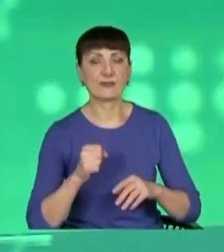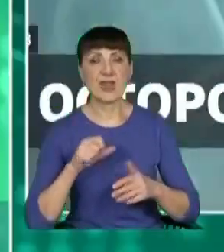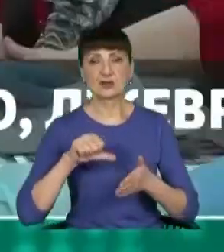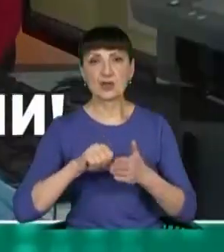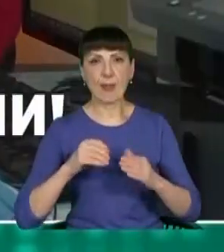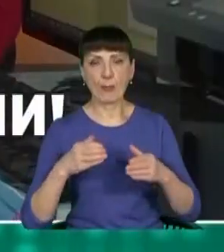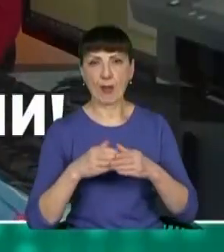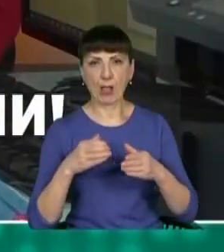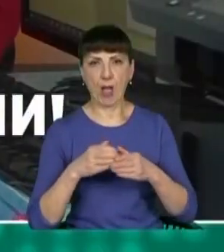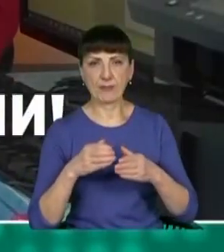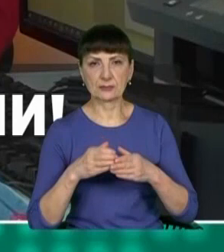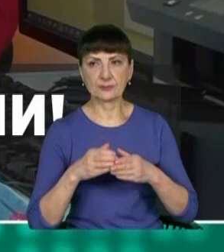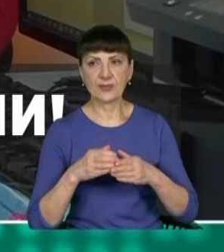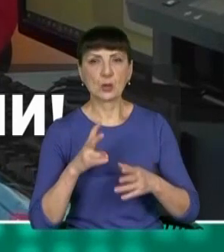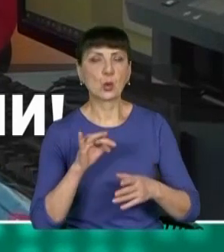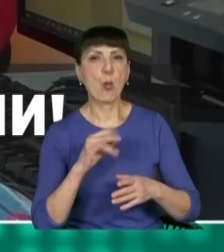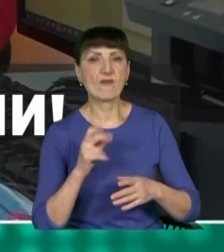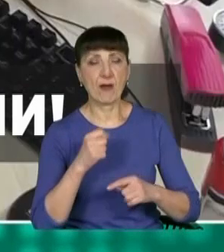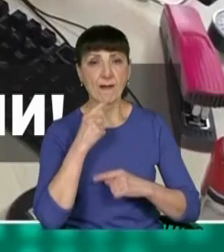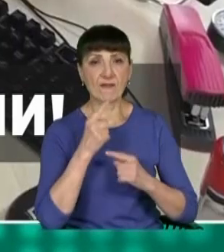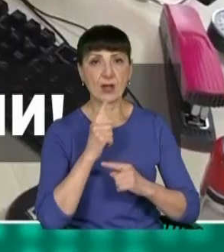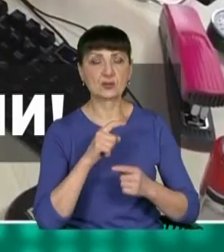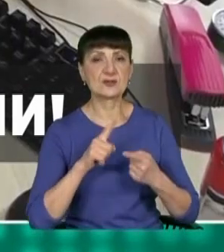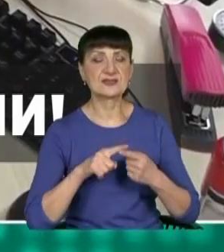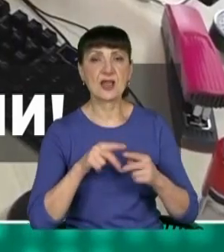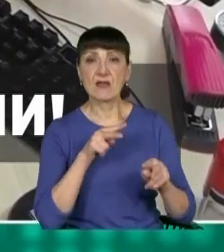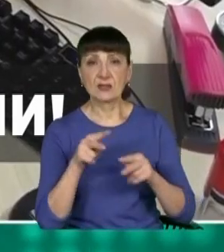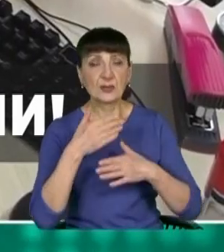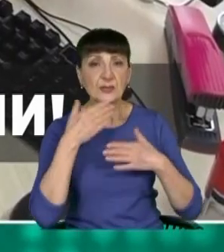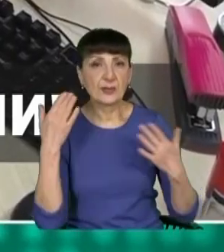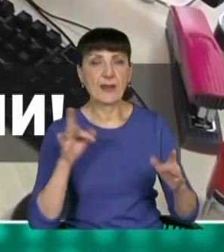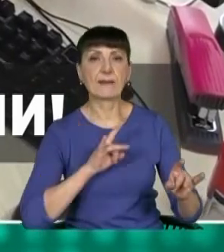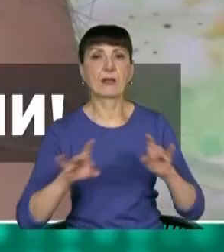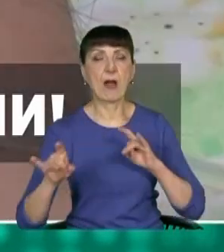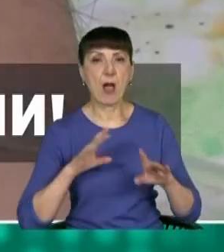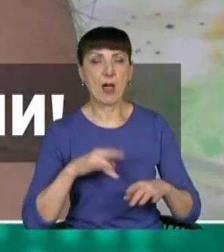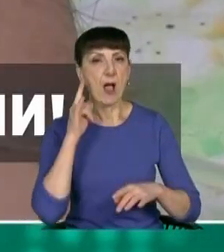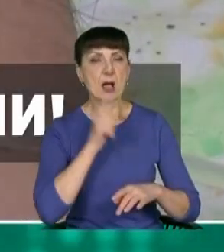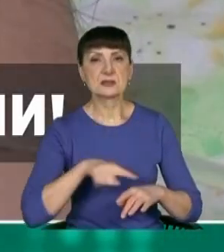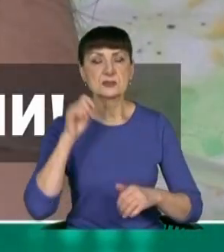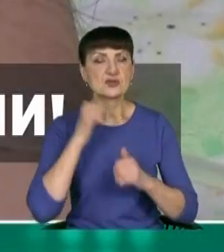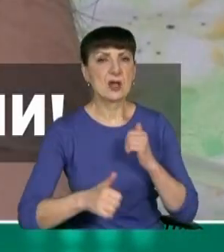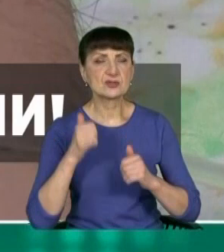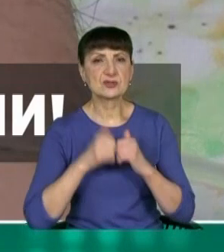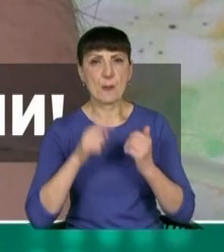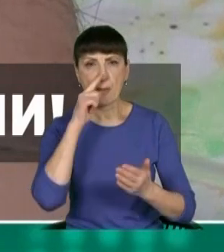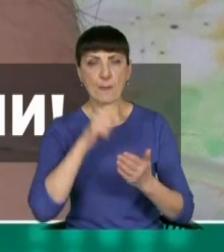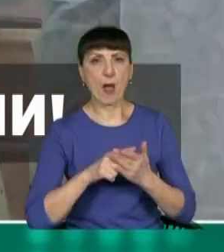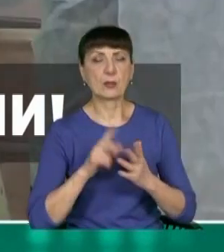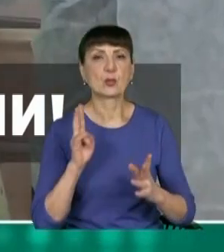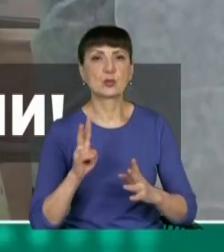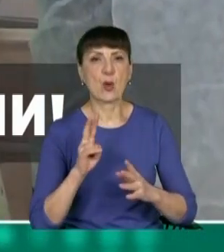палаты парламента, Гульдара Нурумова отметила, что из-за неконтролируемой рекламы казахстанцы все чаще становятся